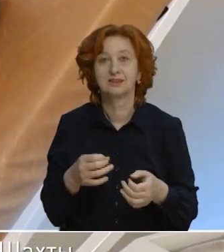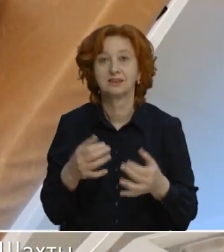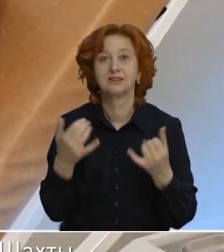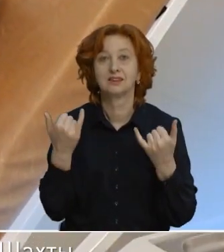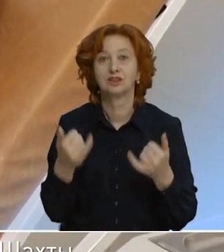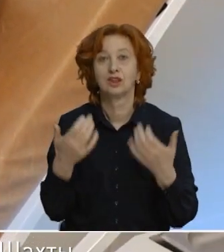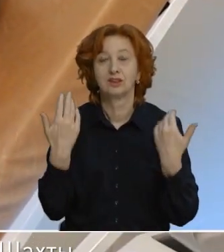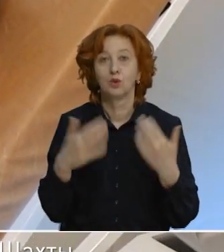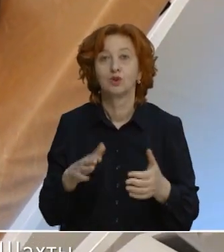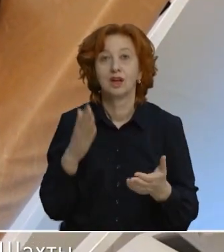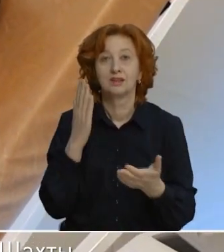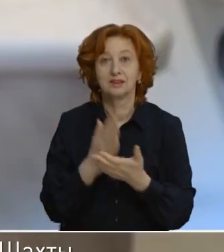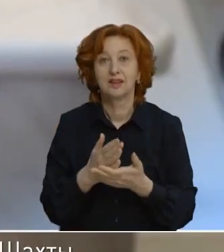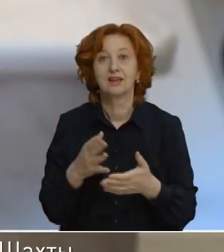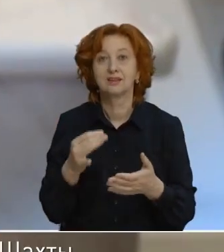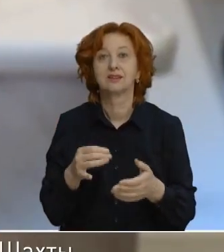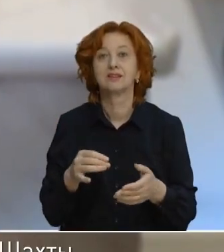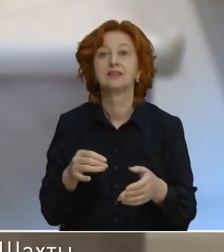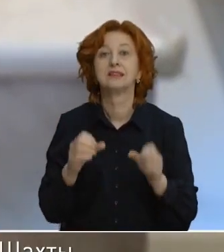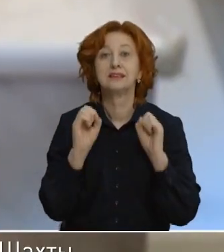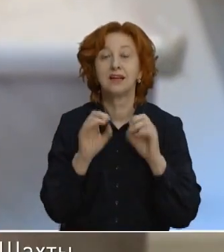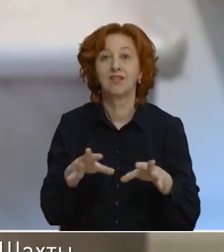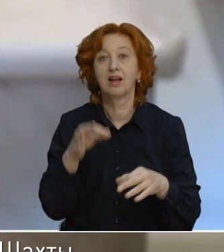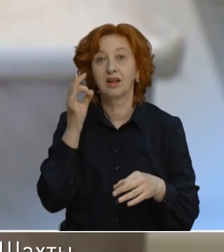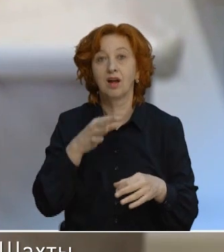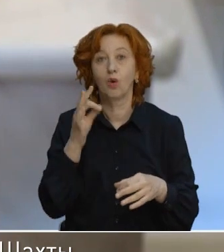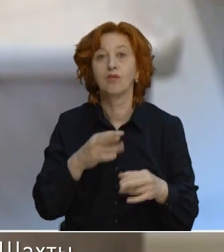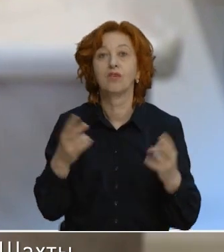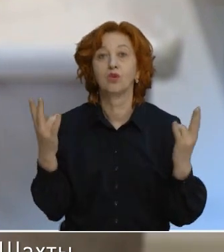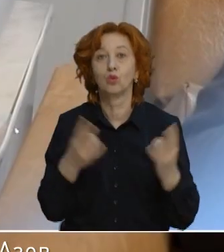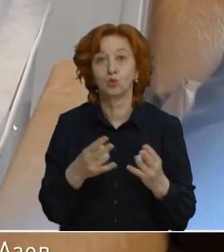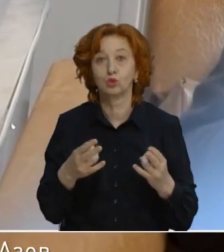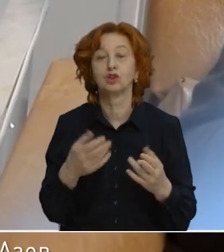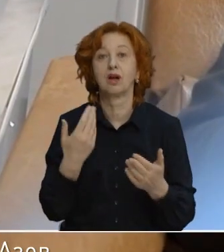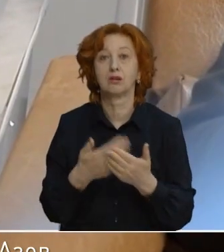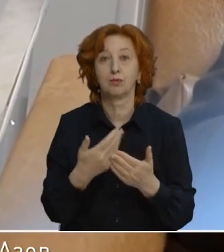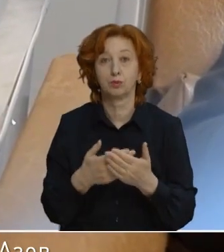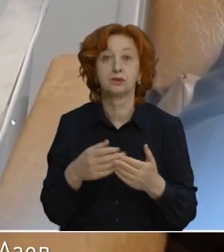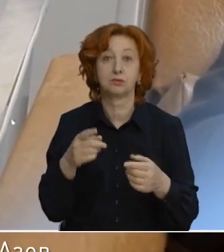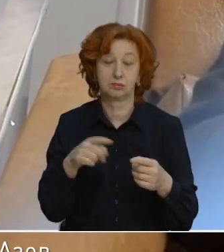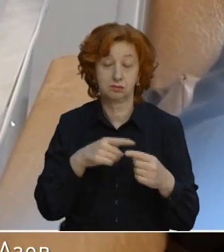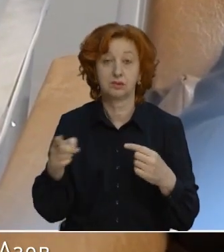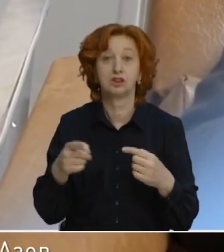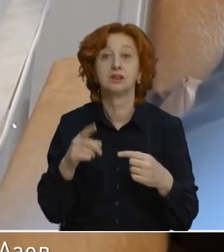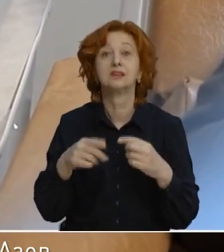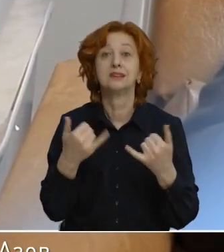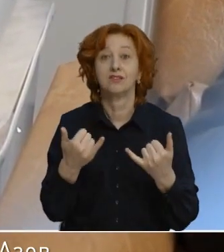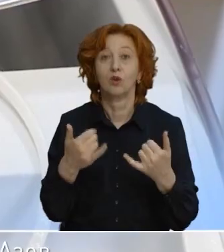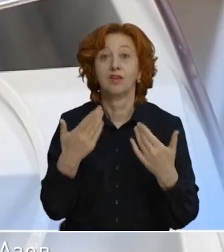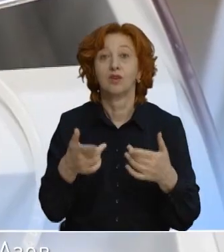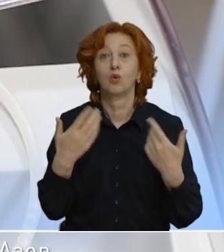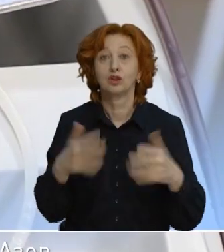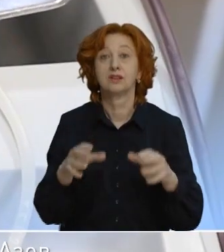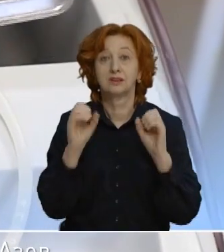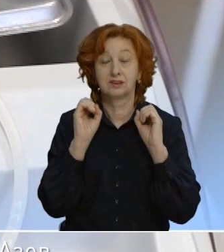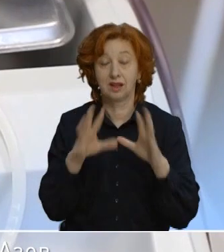третья группа рез положительных фактов, правильно? Сдавать кровь регулярно – важная миссия для Светланы Бесединой. Сегодня девушка уже седьмой раз